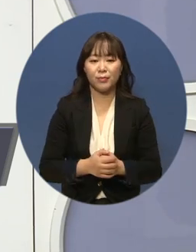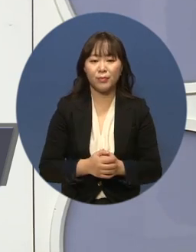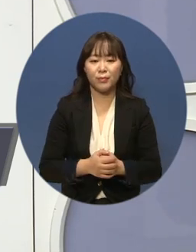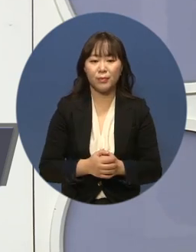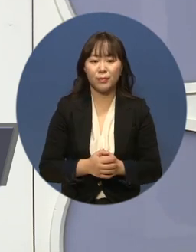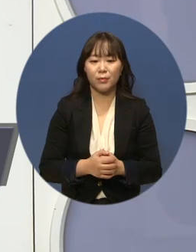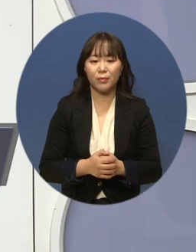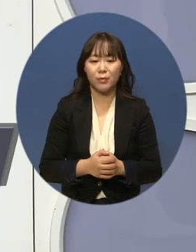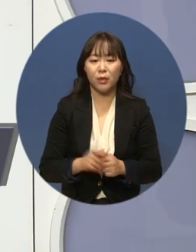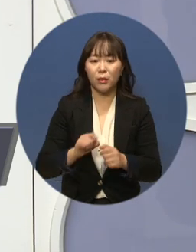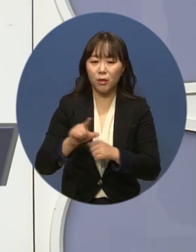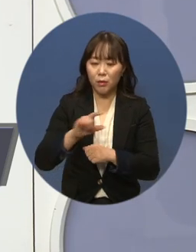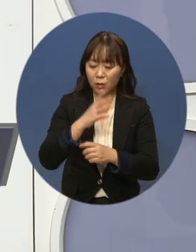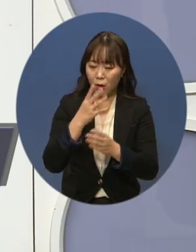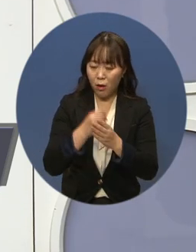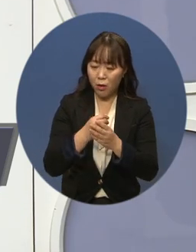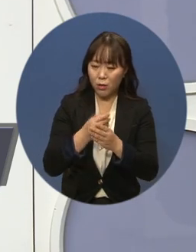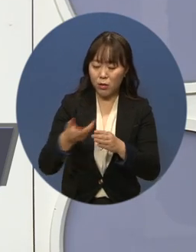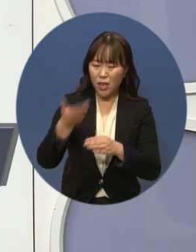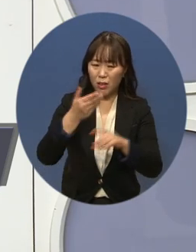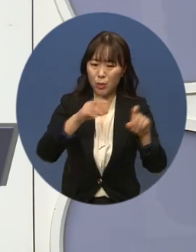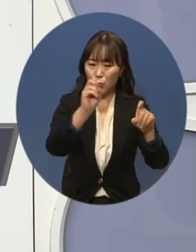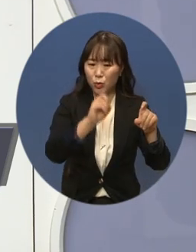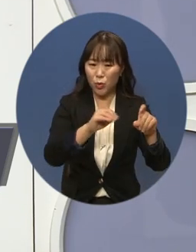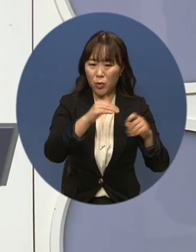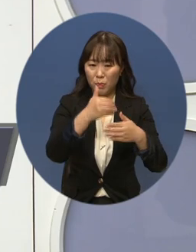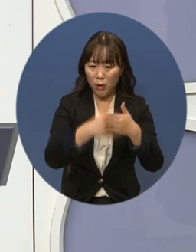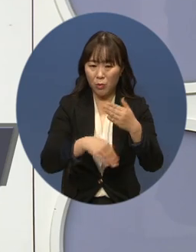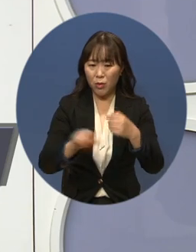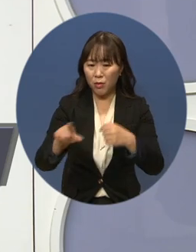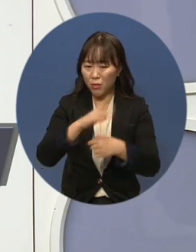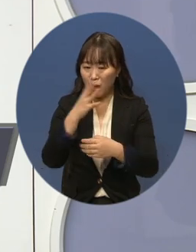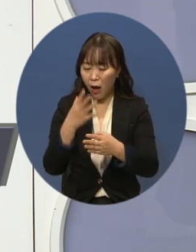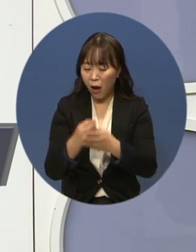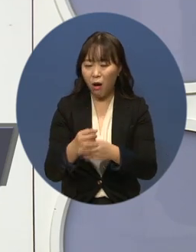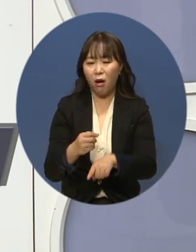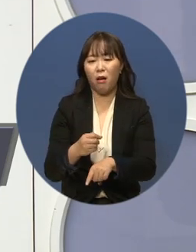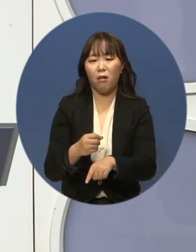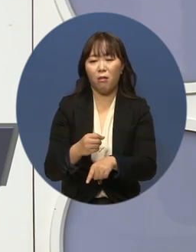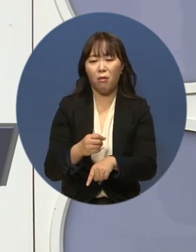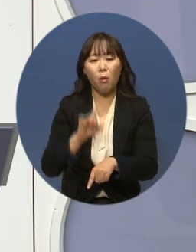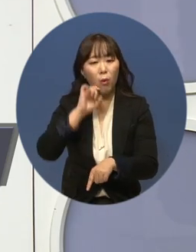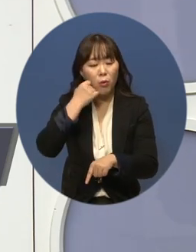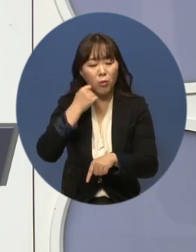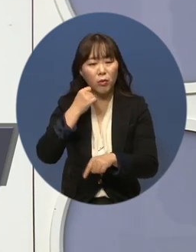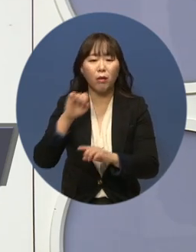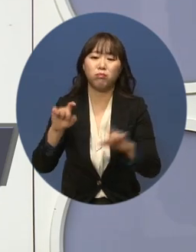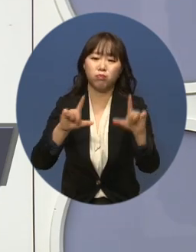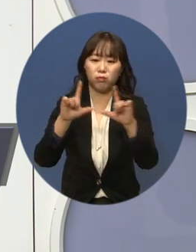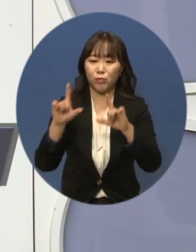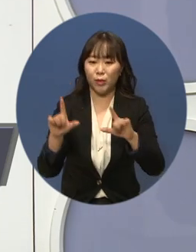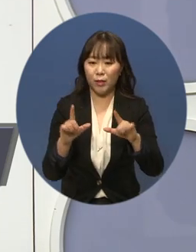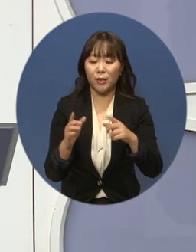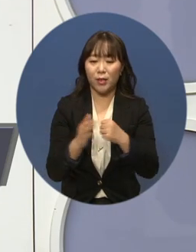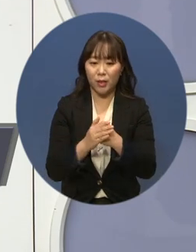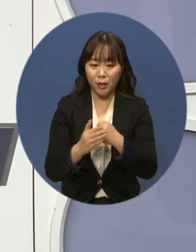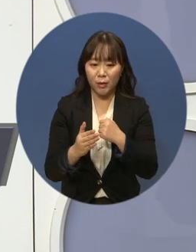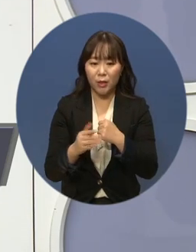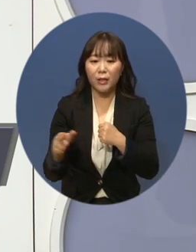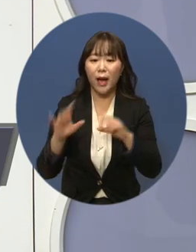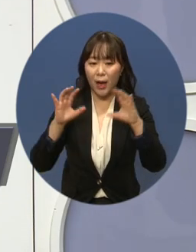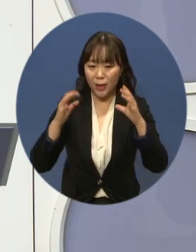사람들이 상위 한 자산 10%만 빼고는 대한민국의 대다수 자녀들이 흙수저로 태어나지 않습니까? 네. 그래서 흙수저로 태어난